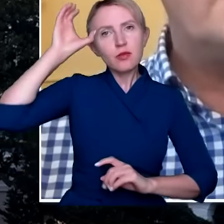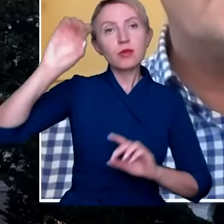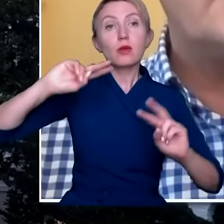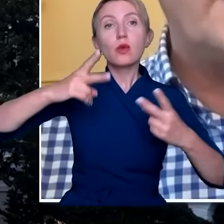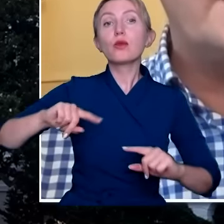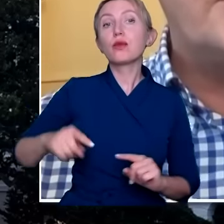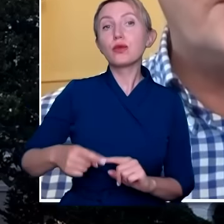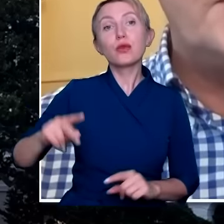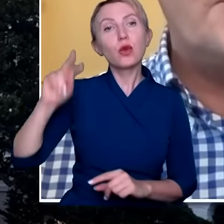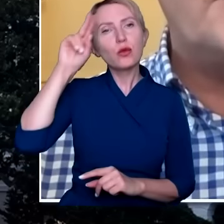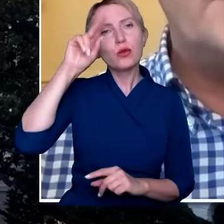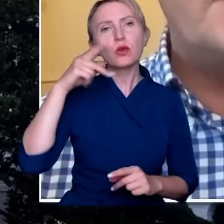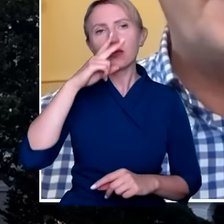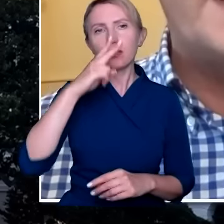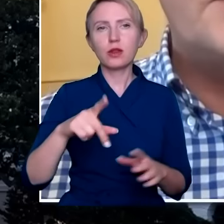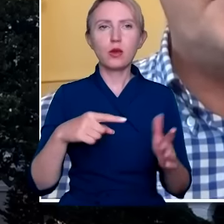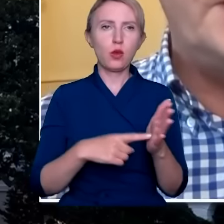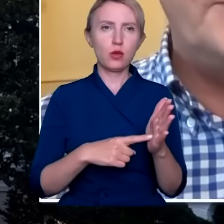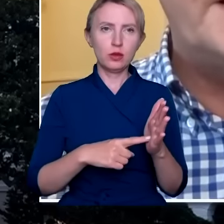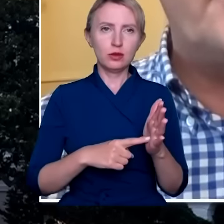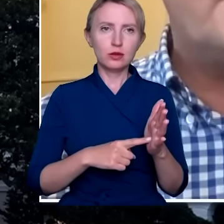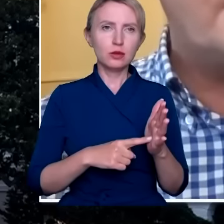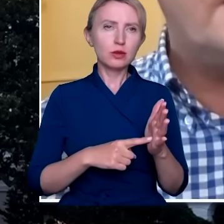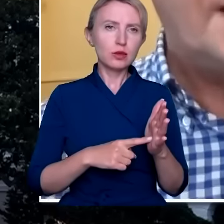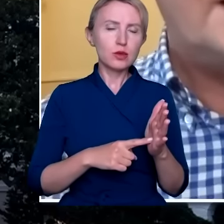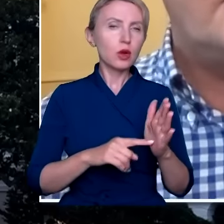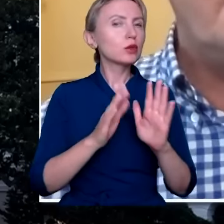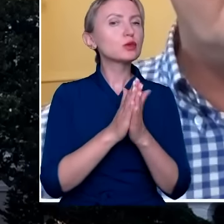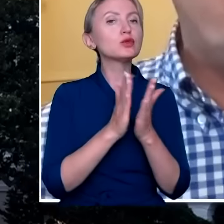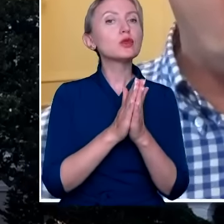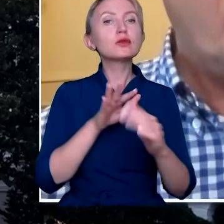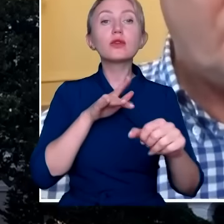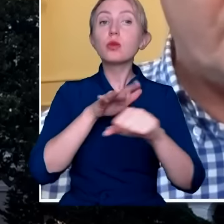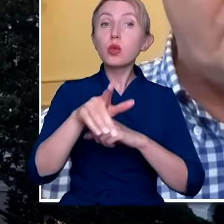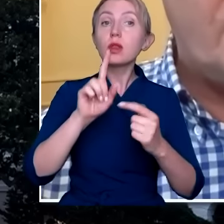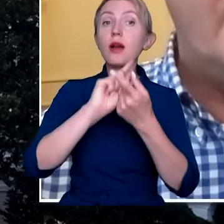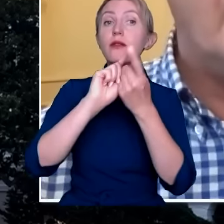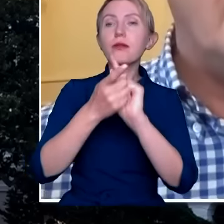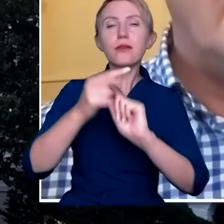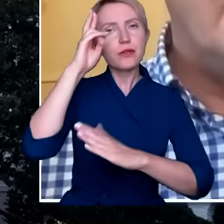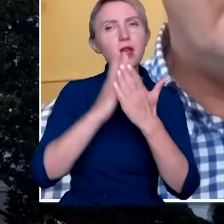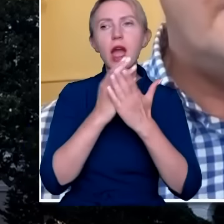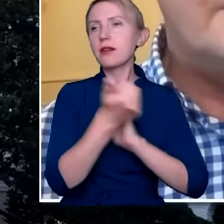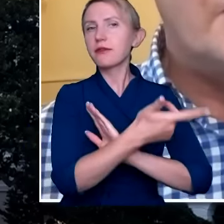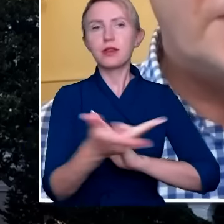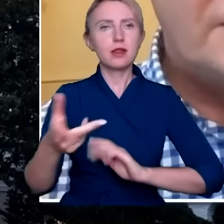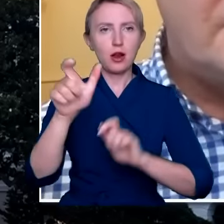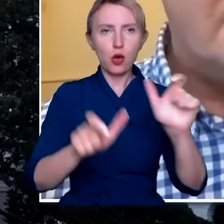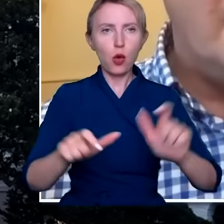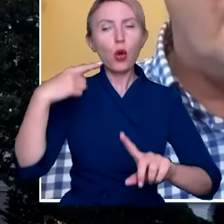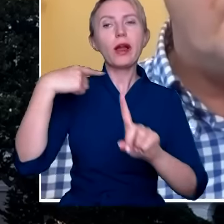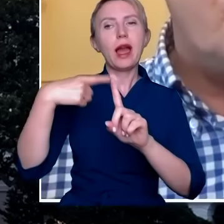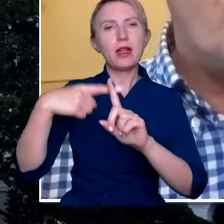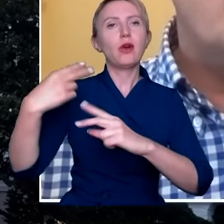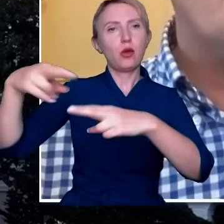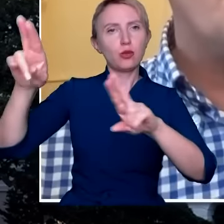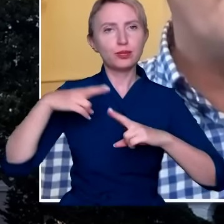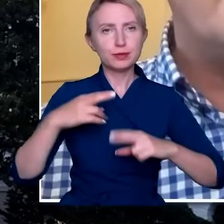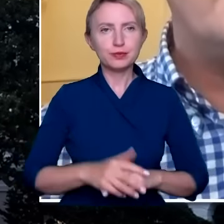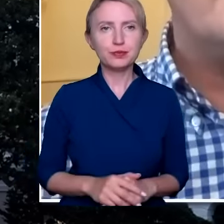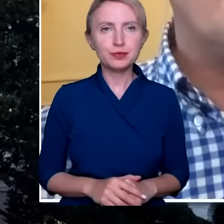wiele świadectw, którego dzieła bardzo wpłynęły na nawrócenie na katolicyzm wielu osób. Także to nie będę